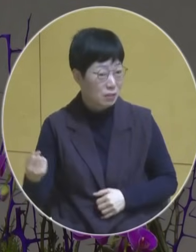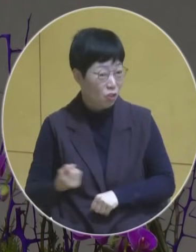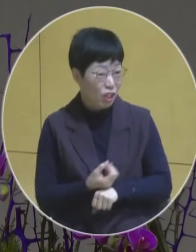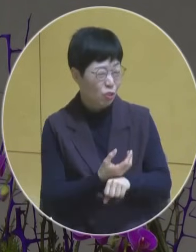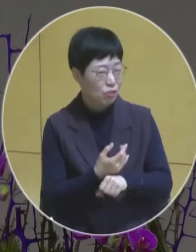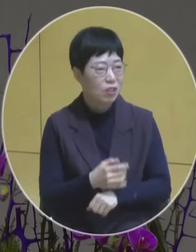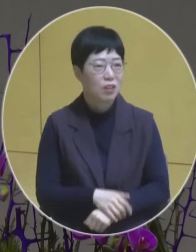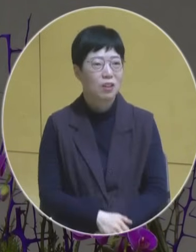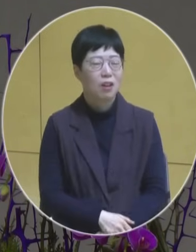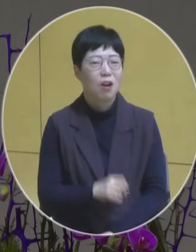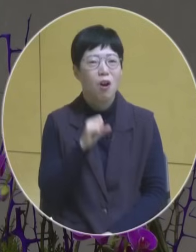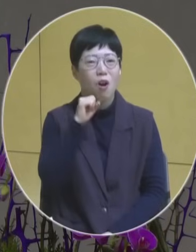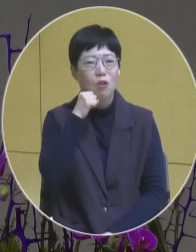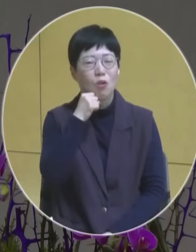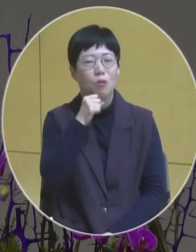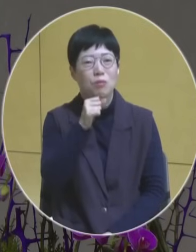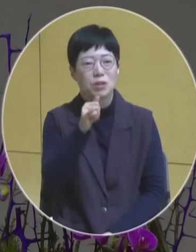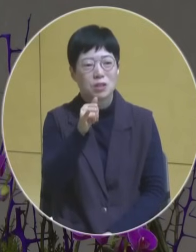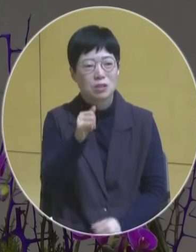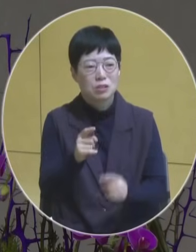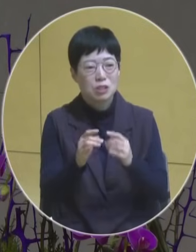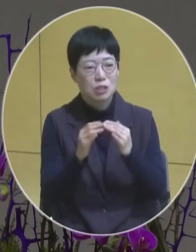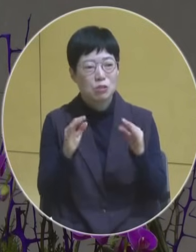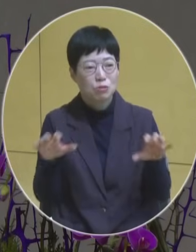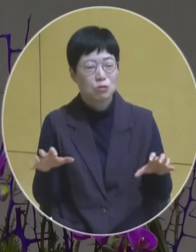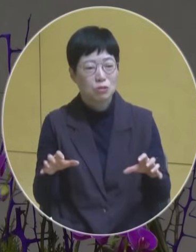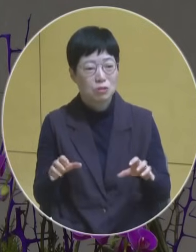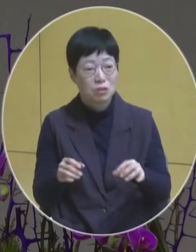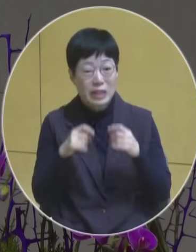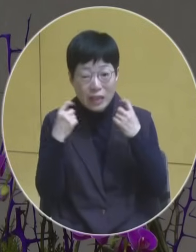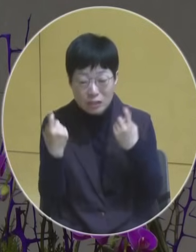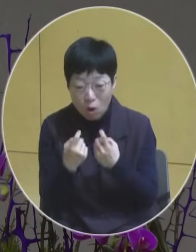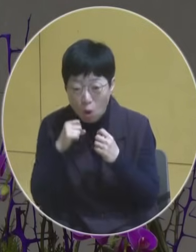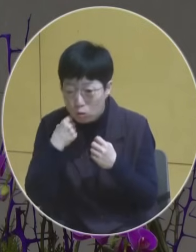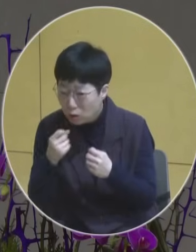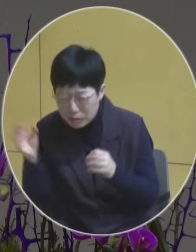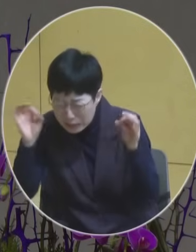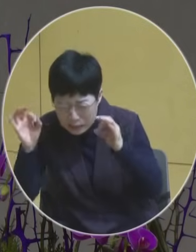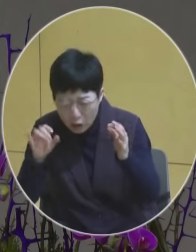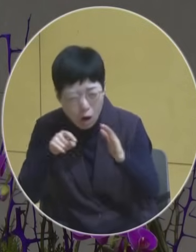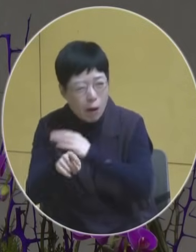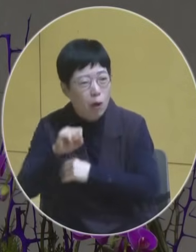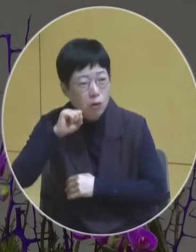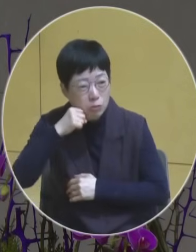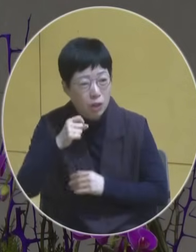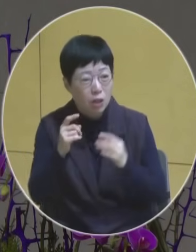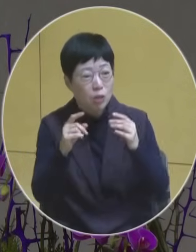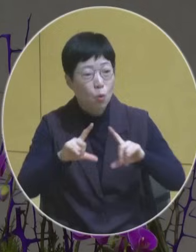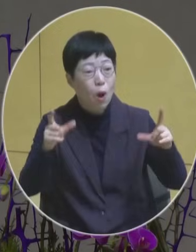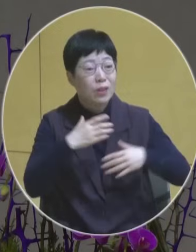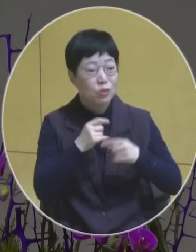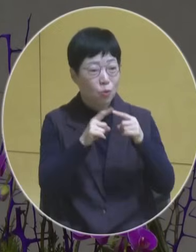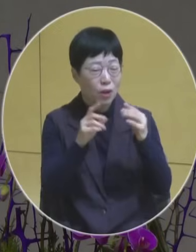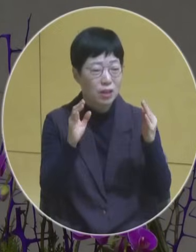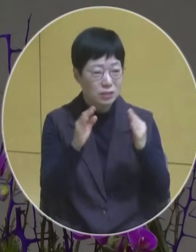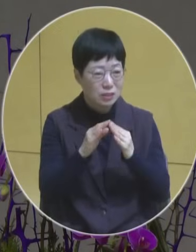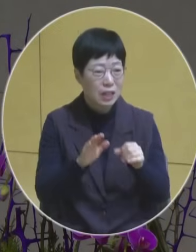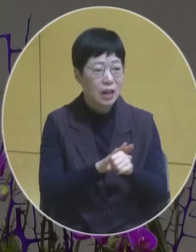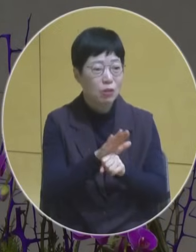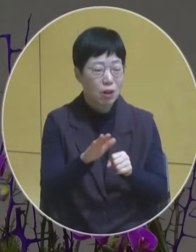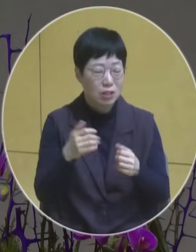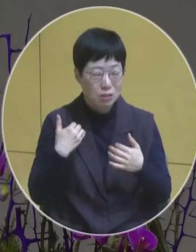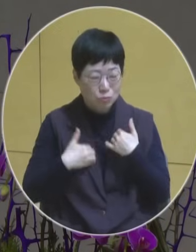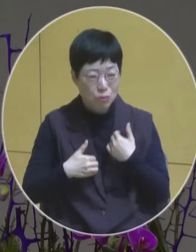말씀하세요. 어려운 이웃을 찾아서 전하려도 개인적으로 전하려도 쉽지 않은데 동안교회는 사랑의 쌀이나